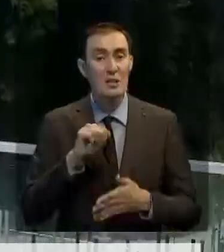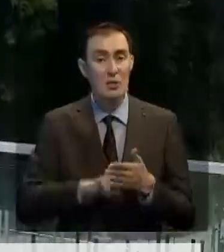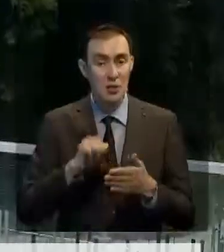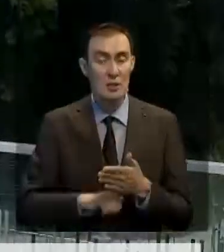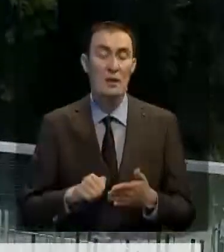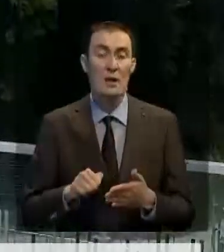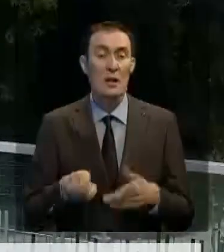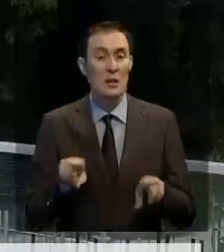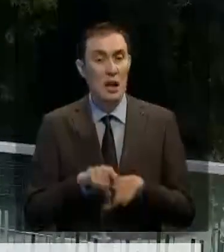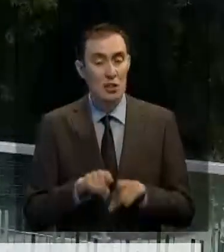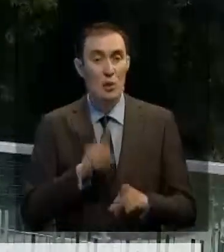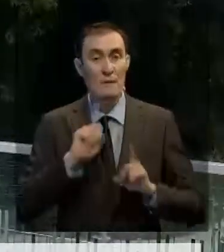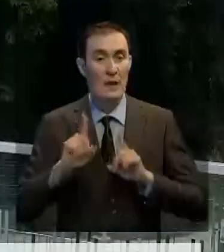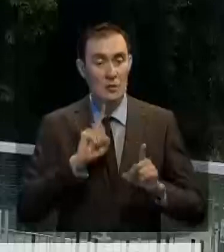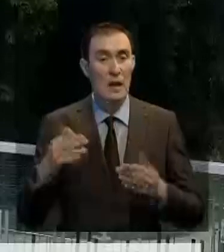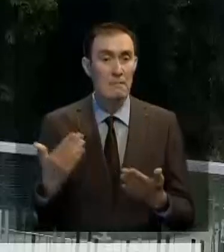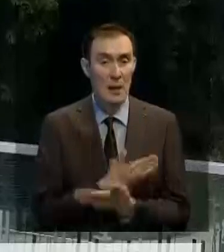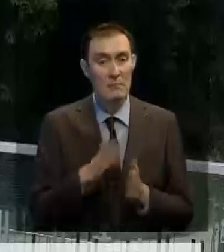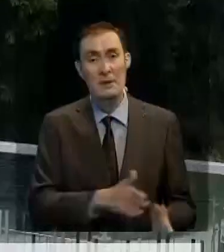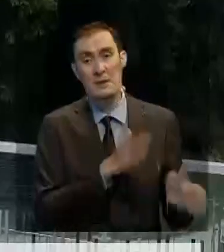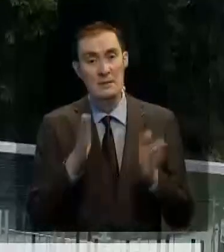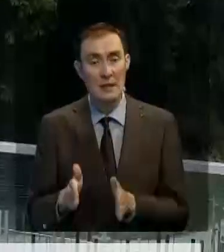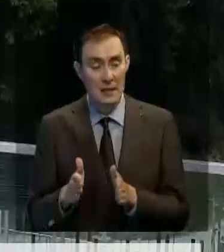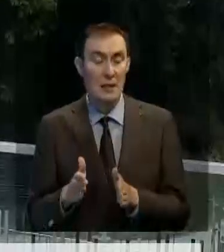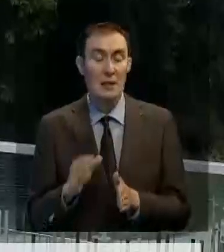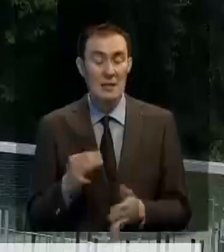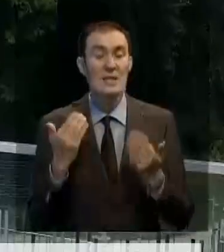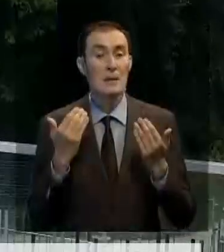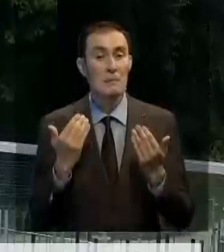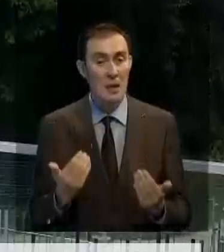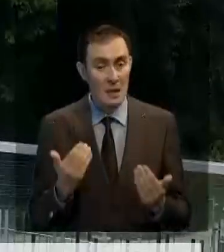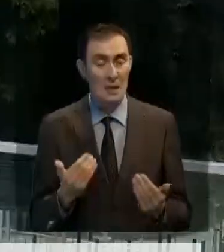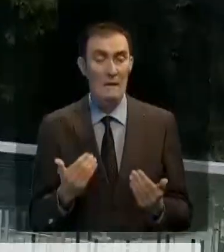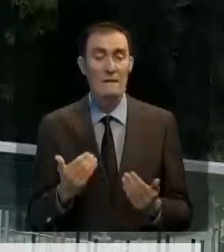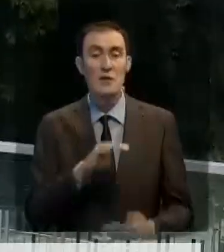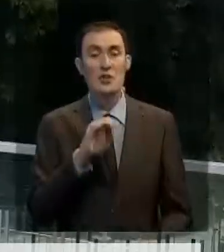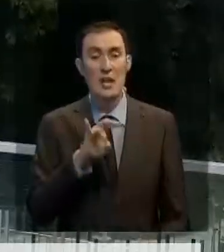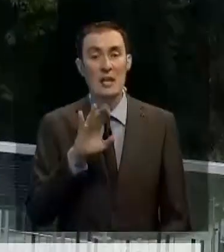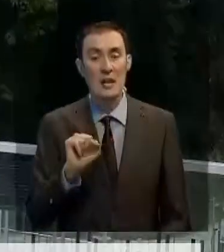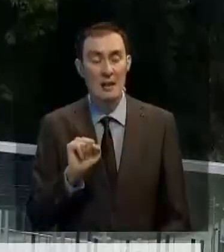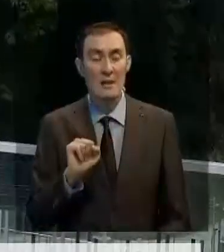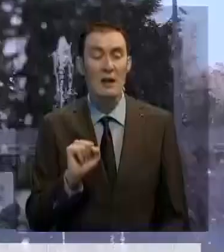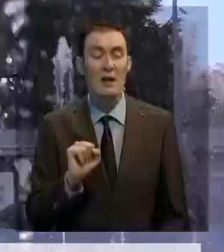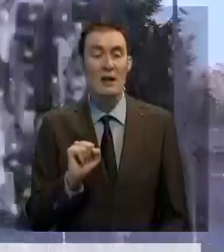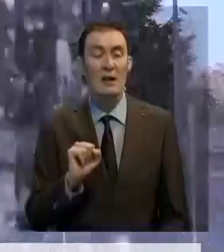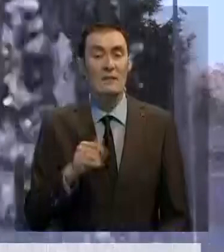причине конференция опять-таки не прошла в нашей стране. И вот сегодня в Женеве, в штаб-квартире